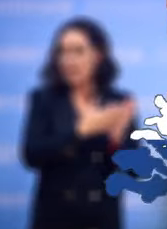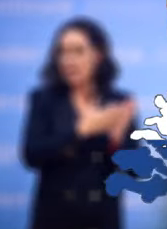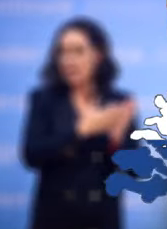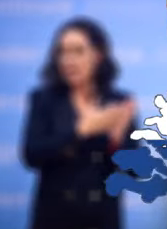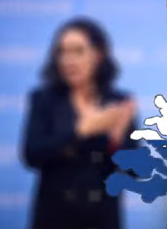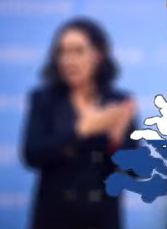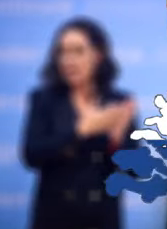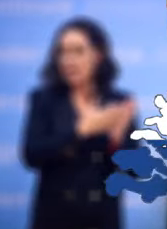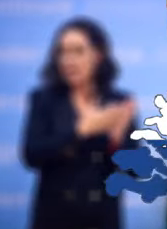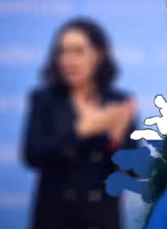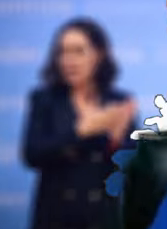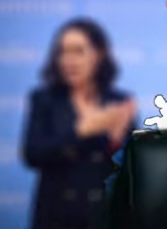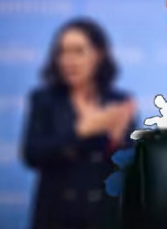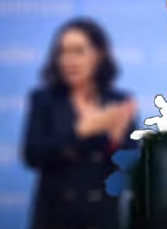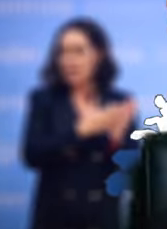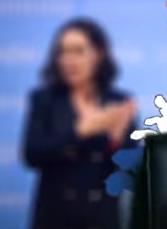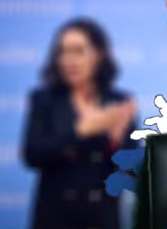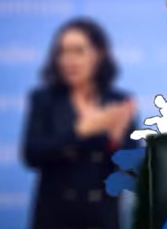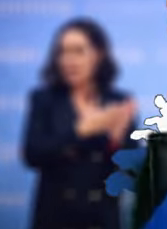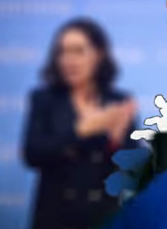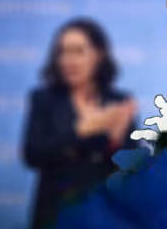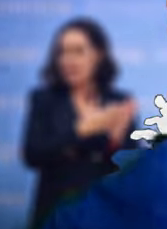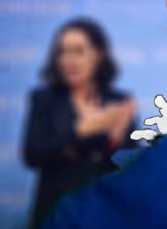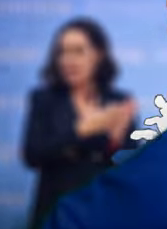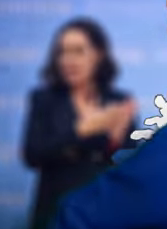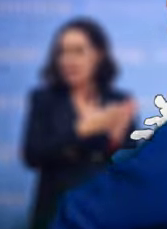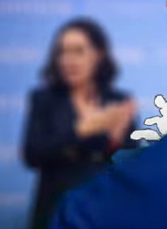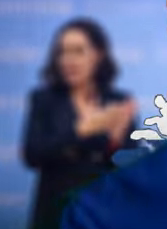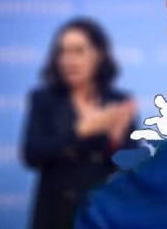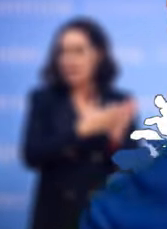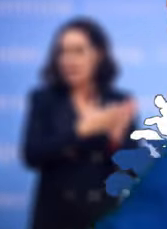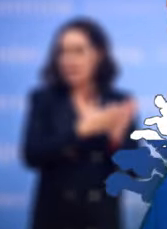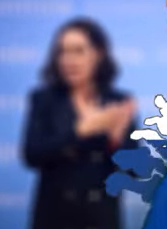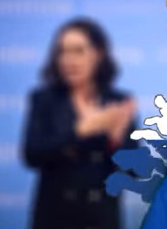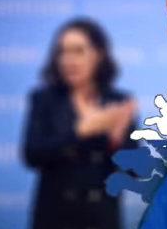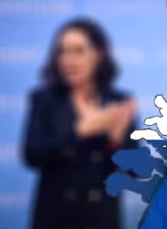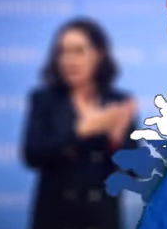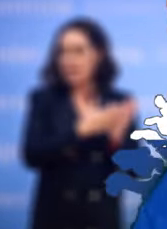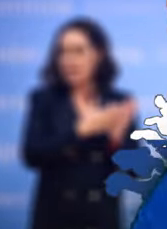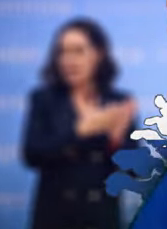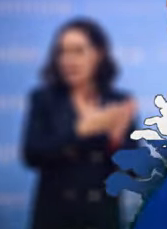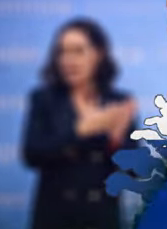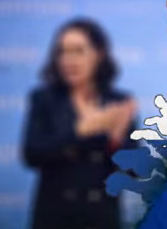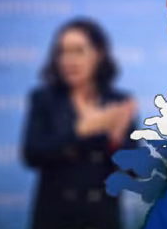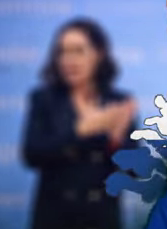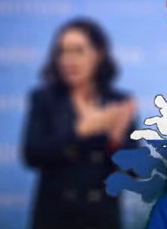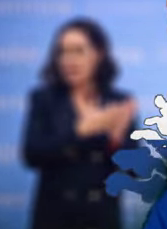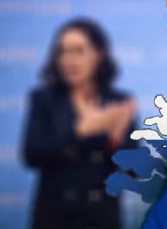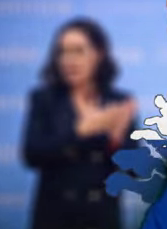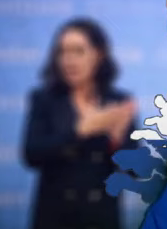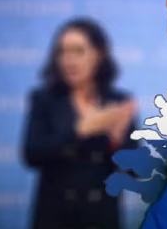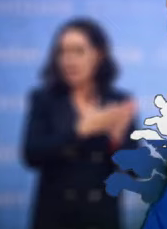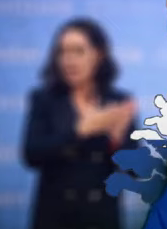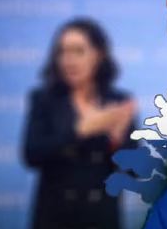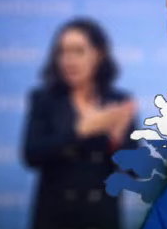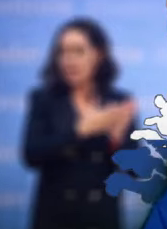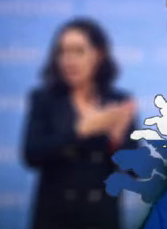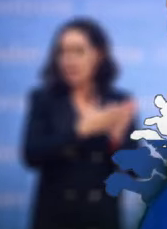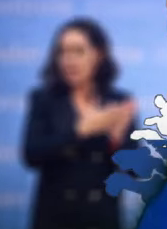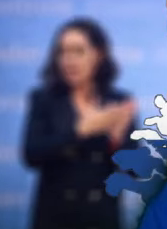Goedenavond allemaal, was even aflevering van Nederland draait door. Aflevering eigenlijk een soort van bespreking van de persconferentie die vanavond is